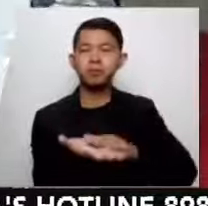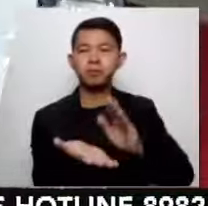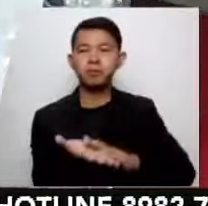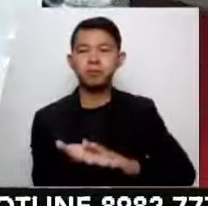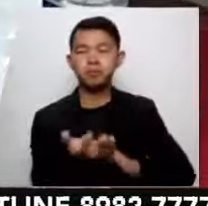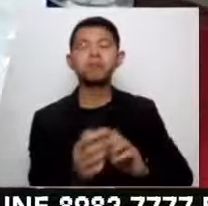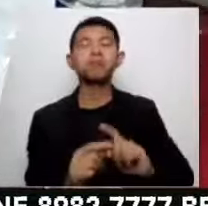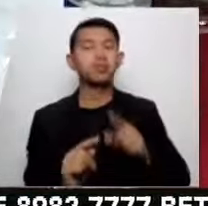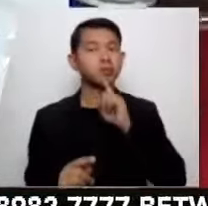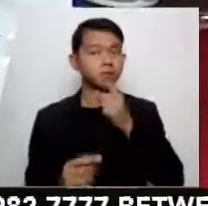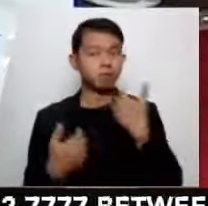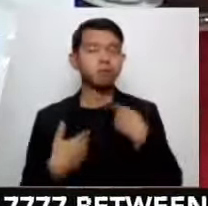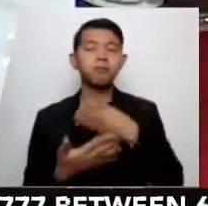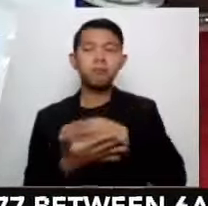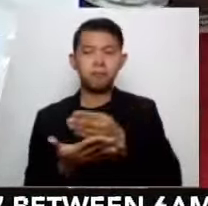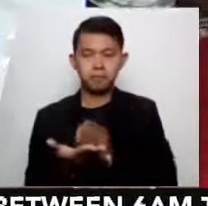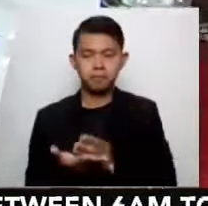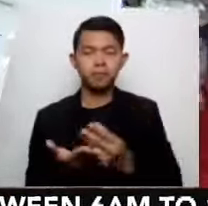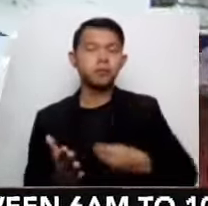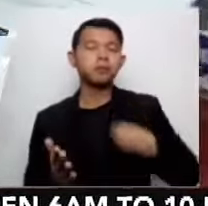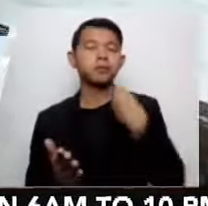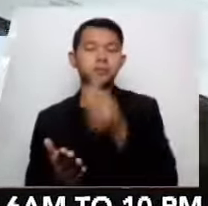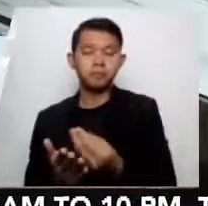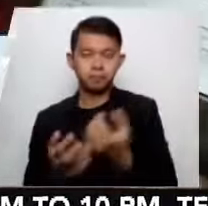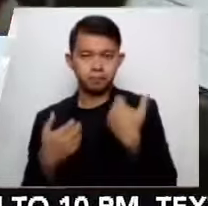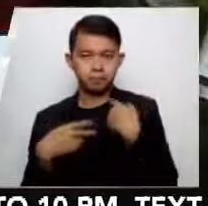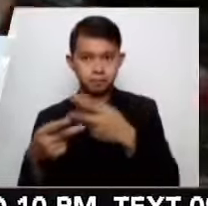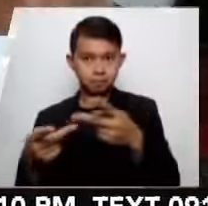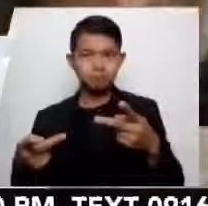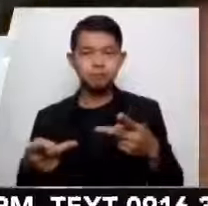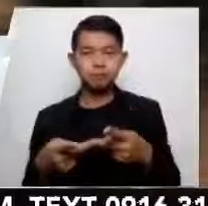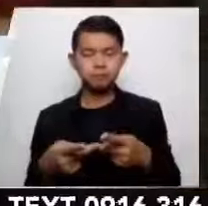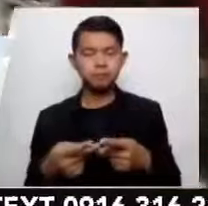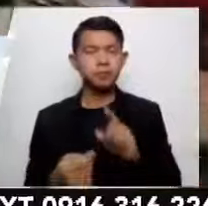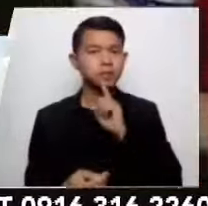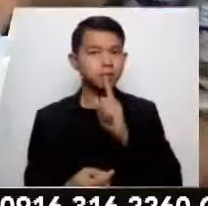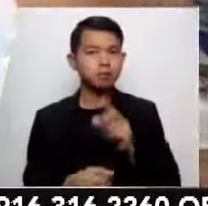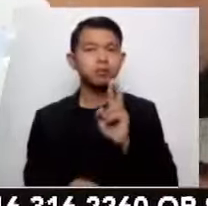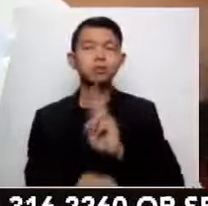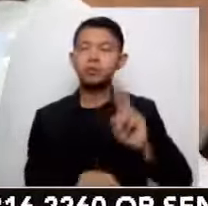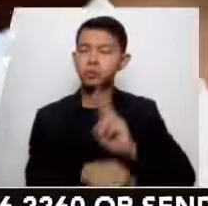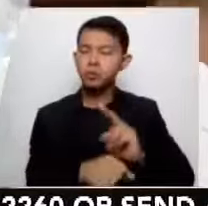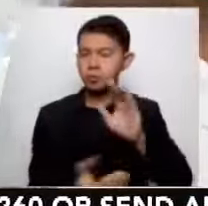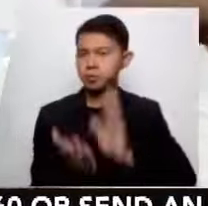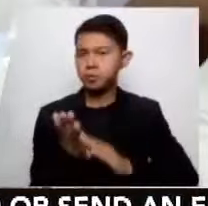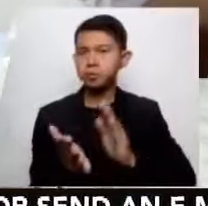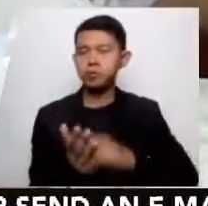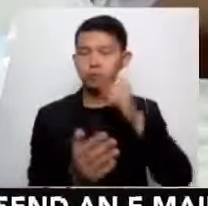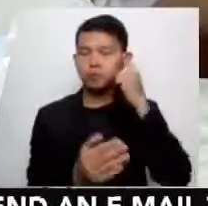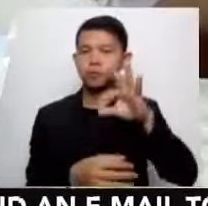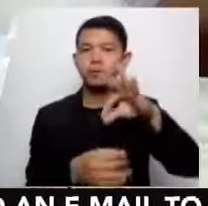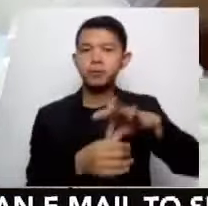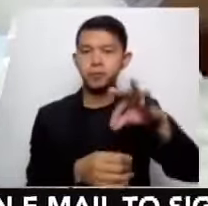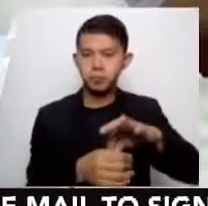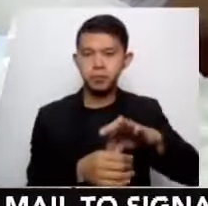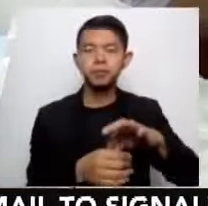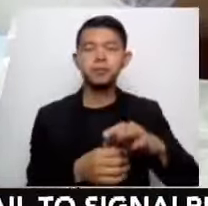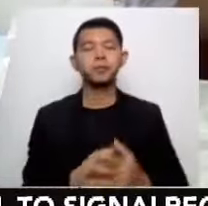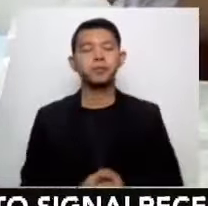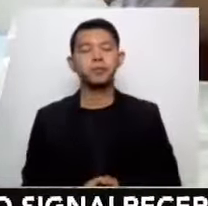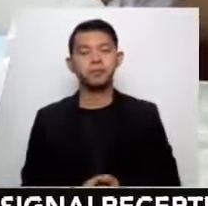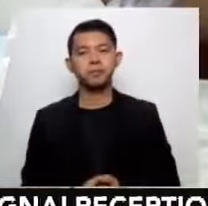ng budget dahil may mga lugar pa rin iyan na sigurado raw gagamit ng eskwelahan bilang polling place. Pero ayon sa